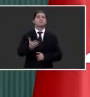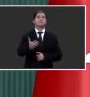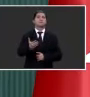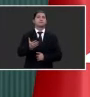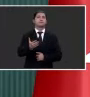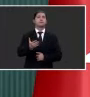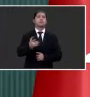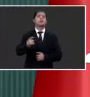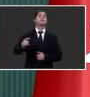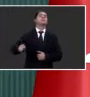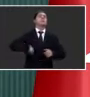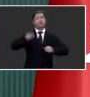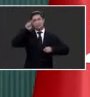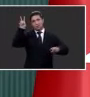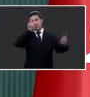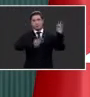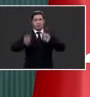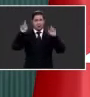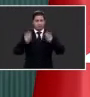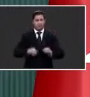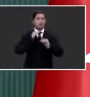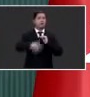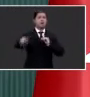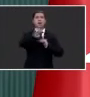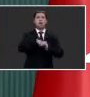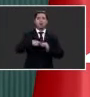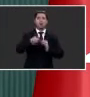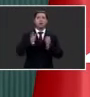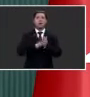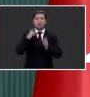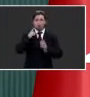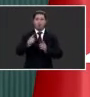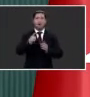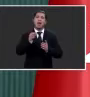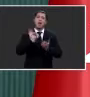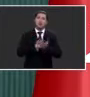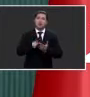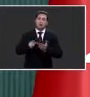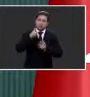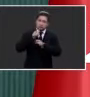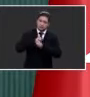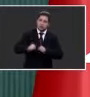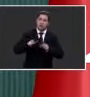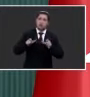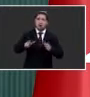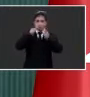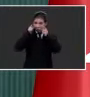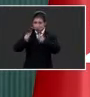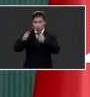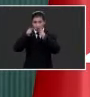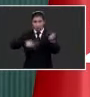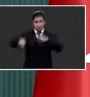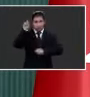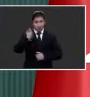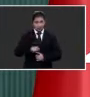farklı bahaneler öne sürerek milletimizin malına ve lokmasına kasteden açgözlülere